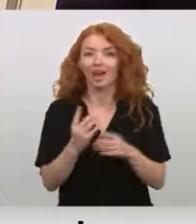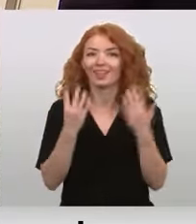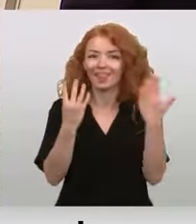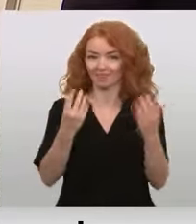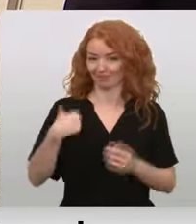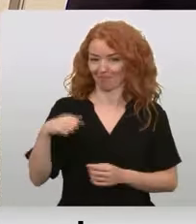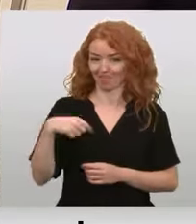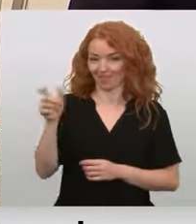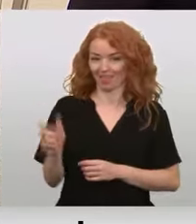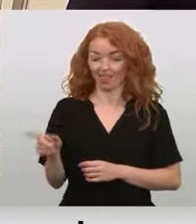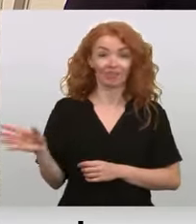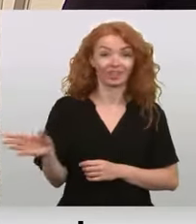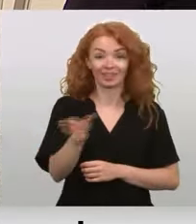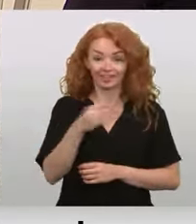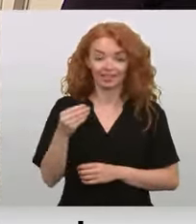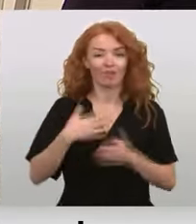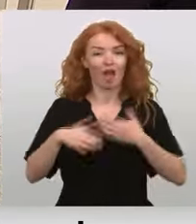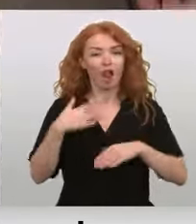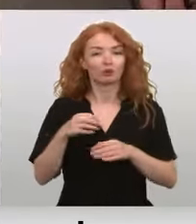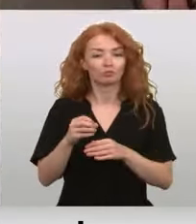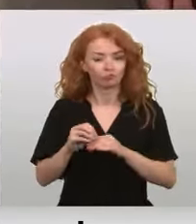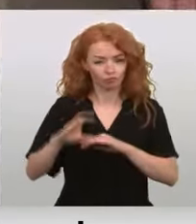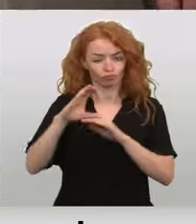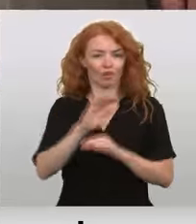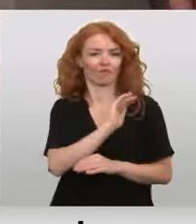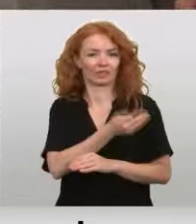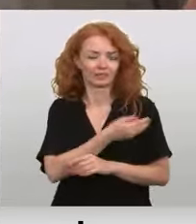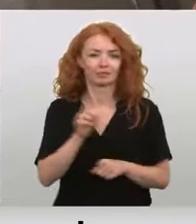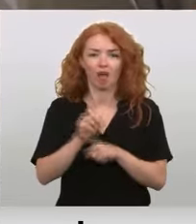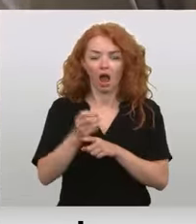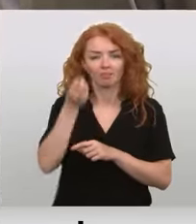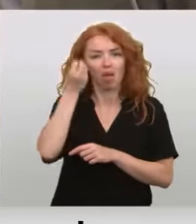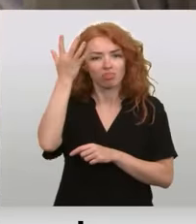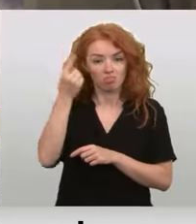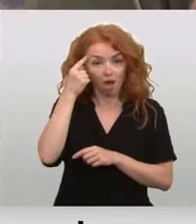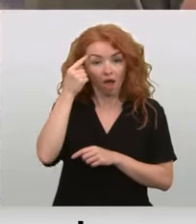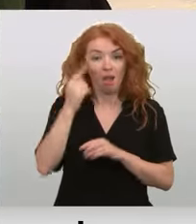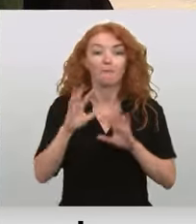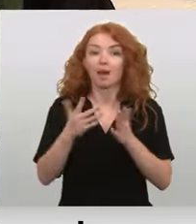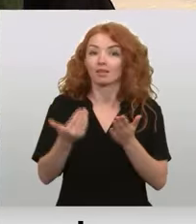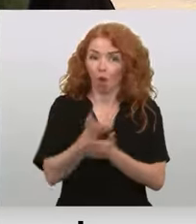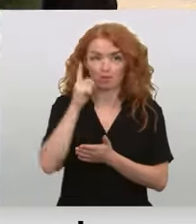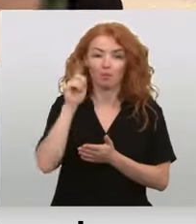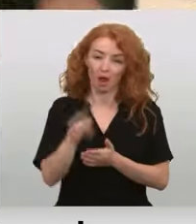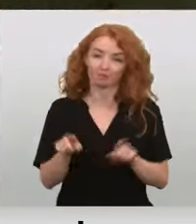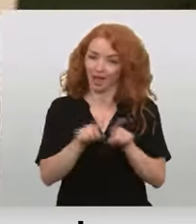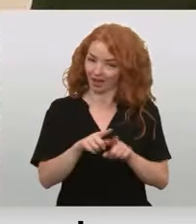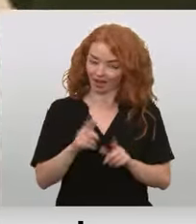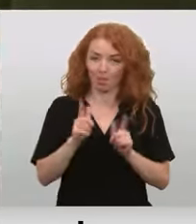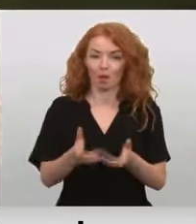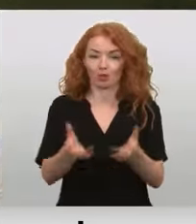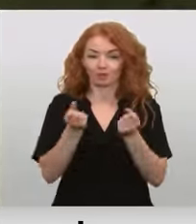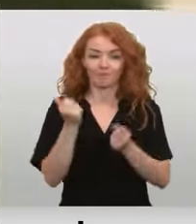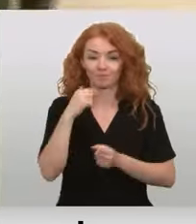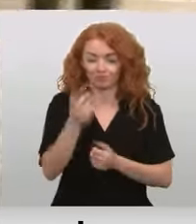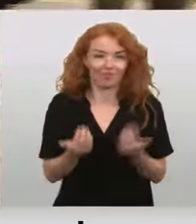meitenes. Viņas dienas laikā vēlas uzlabot fizisko un mentālo sagatavotību, bet jaunas prasmes arī nenāktu par sliktu. Tagad